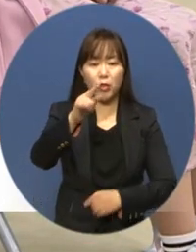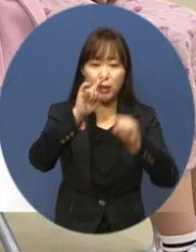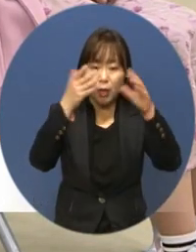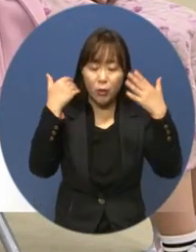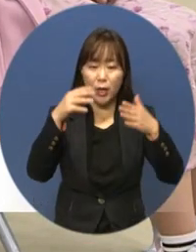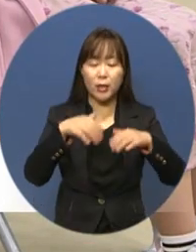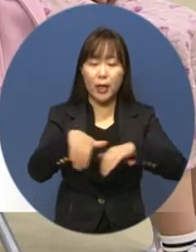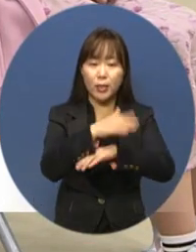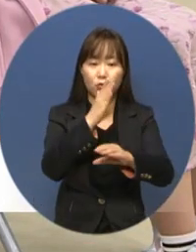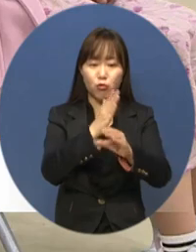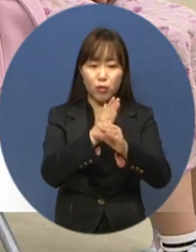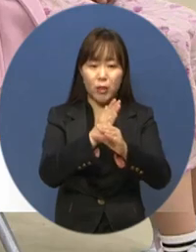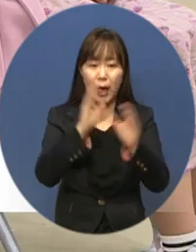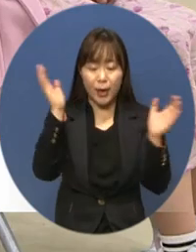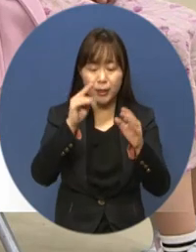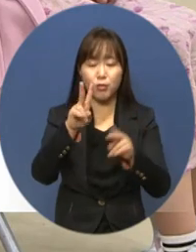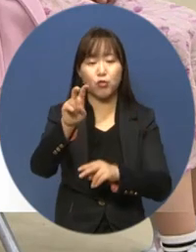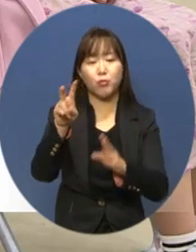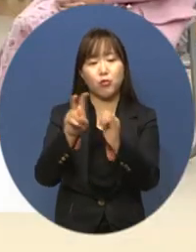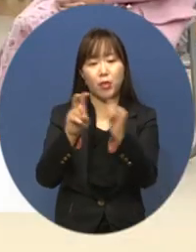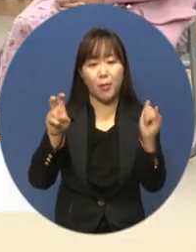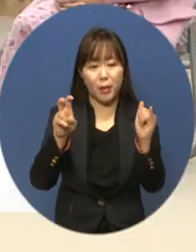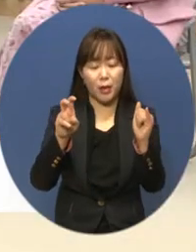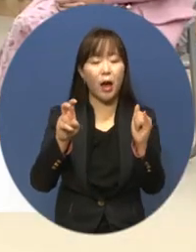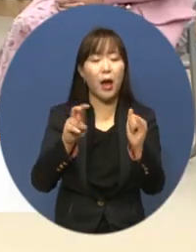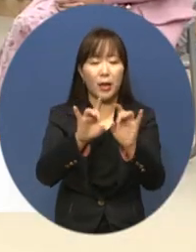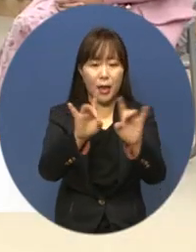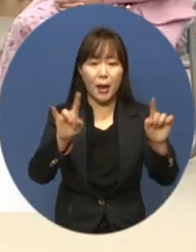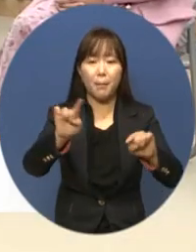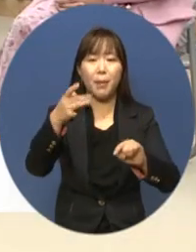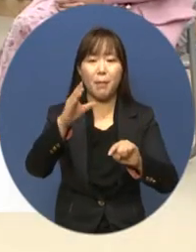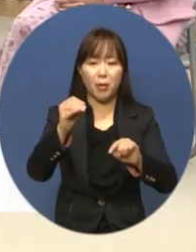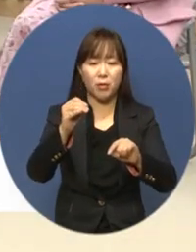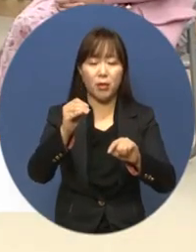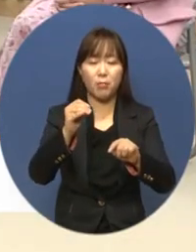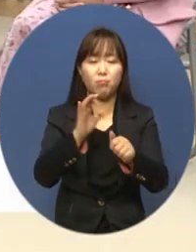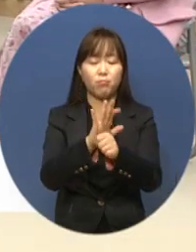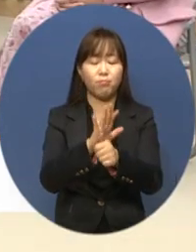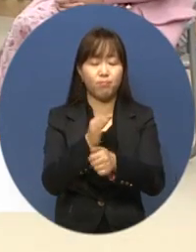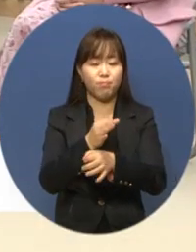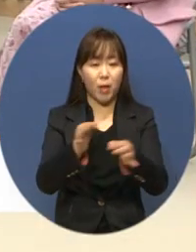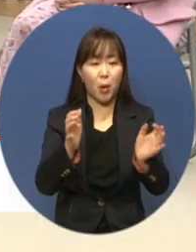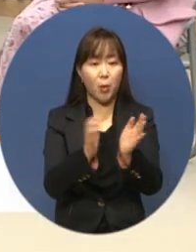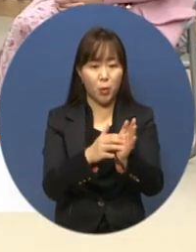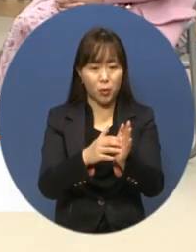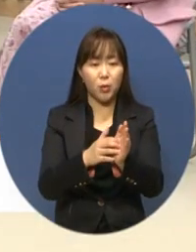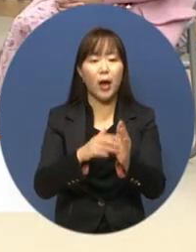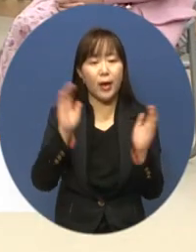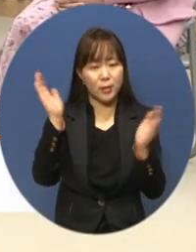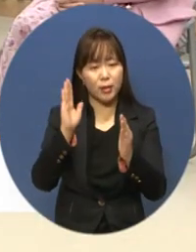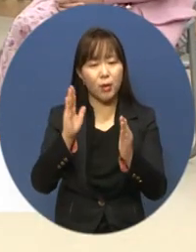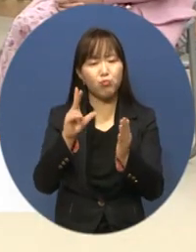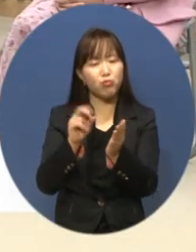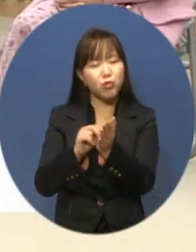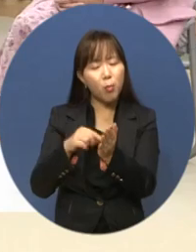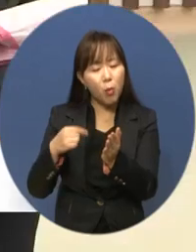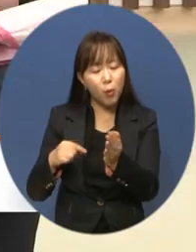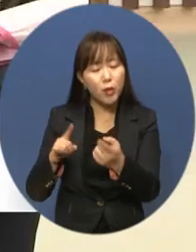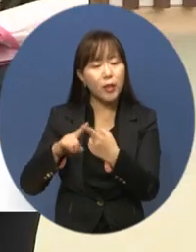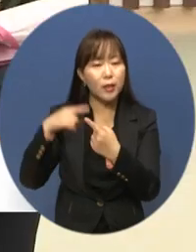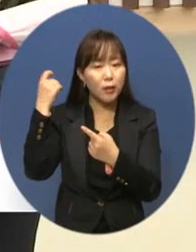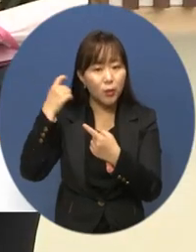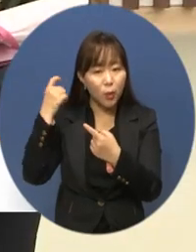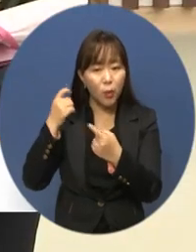중인 미얀마 유학생 22명에게 각각 100만 원의 장학금을 전달한 데 이어 유학생들의 애로사항을